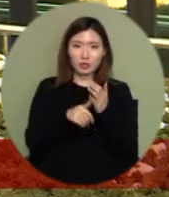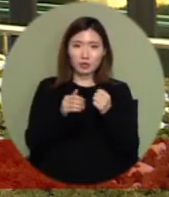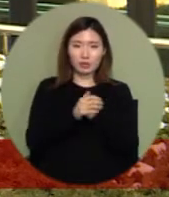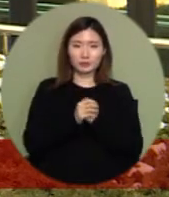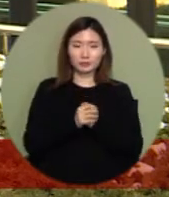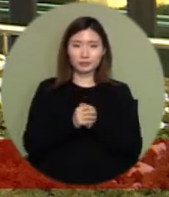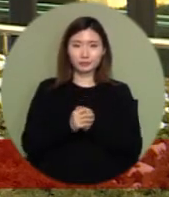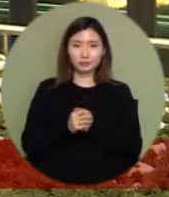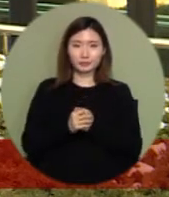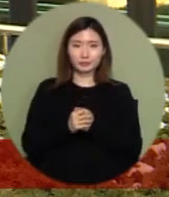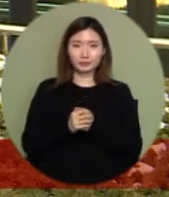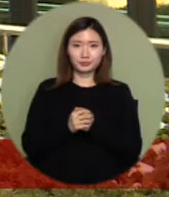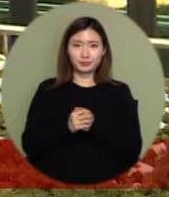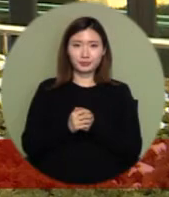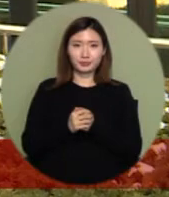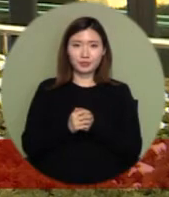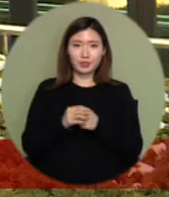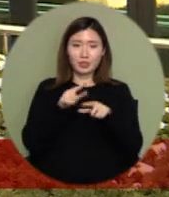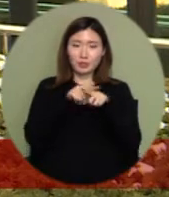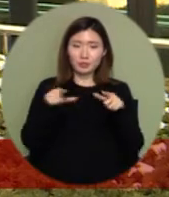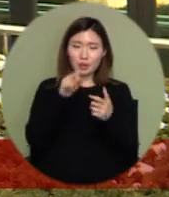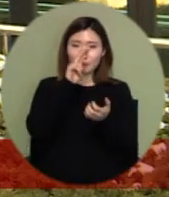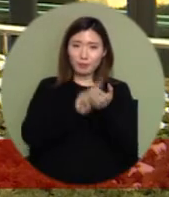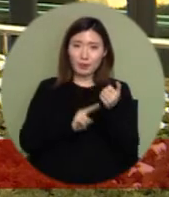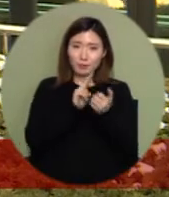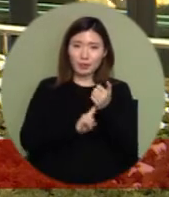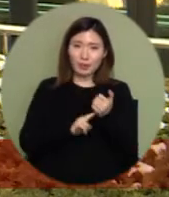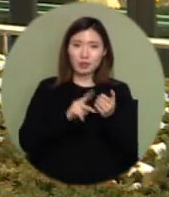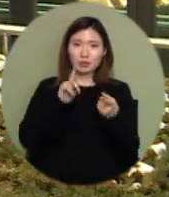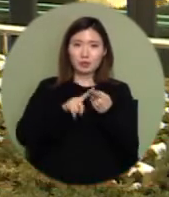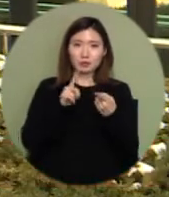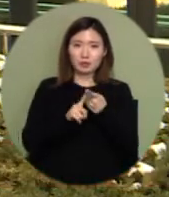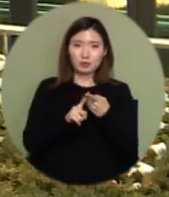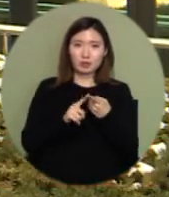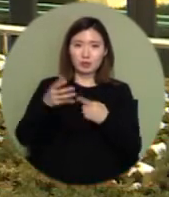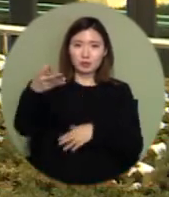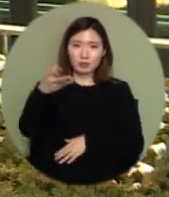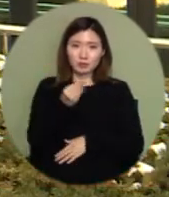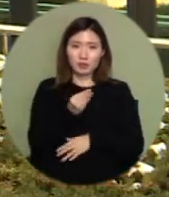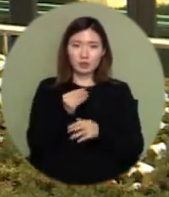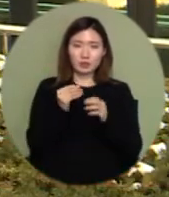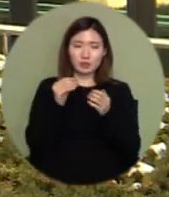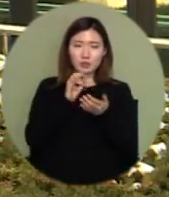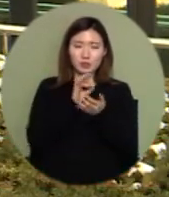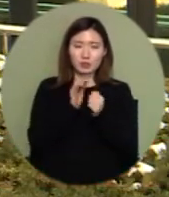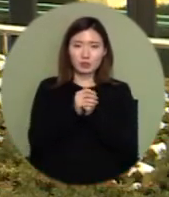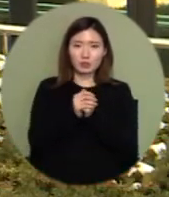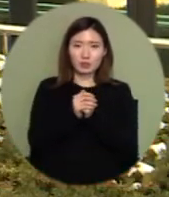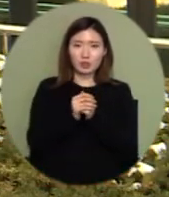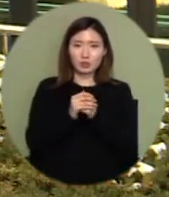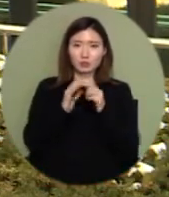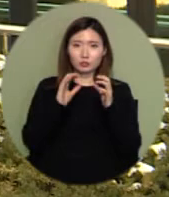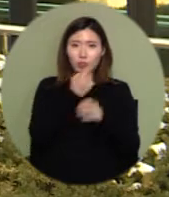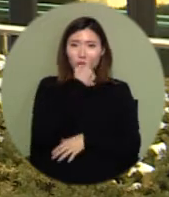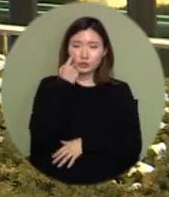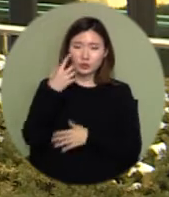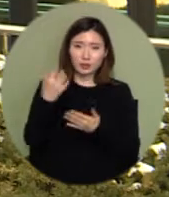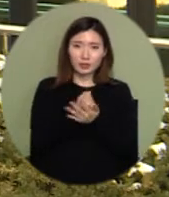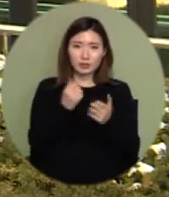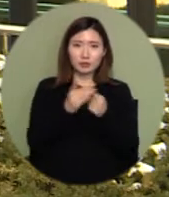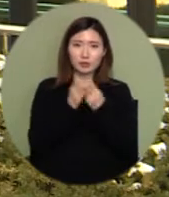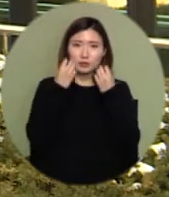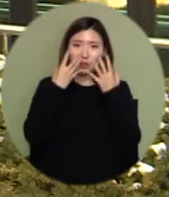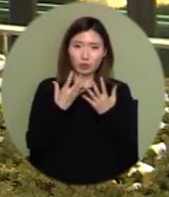물량 때문에 문제가 있었습니다 일반 분양 분을 임대사업자가 임대수요 로 국가 보증 하에 가져가기 때문에 새로운